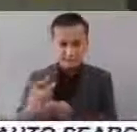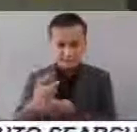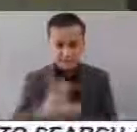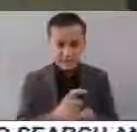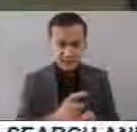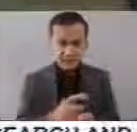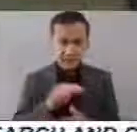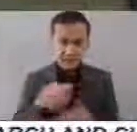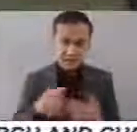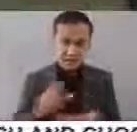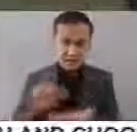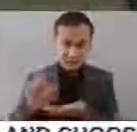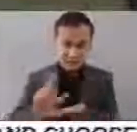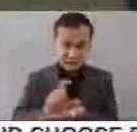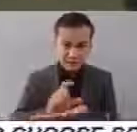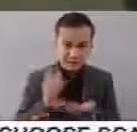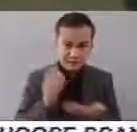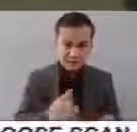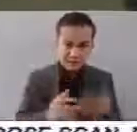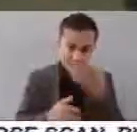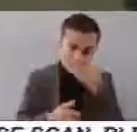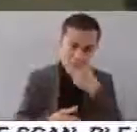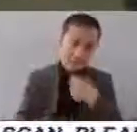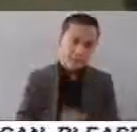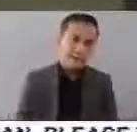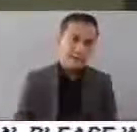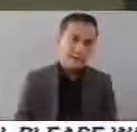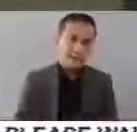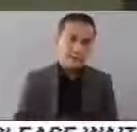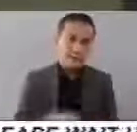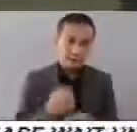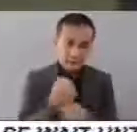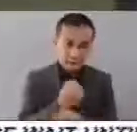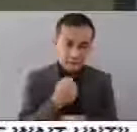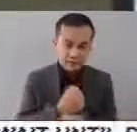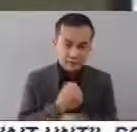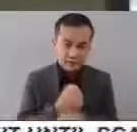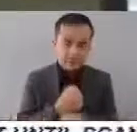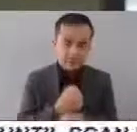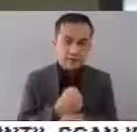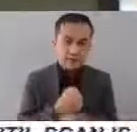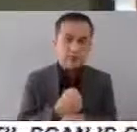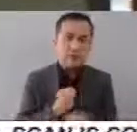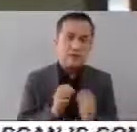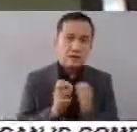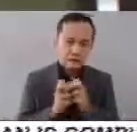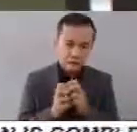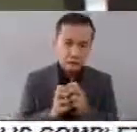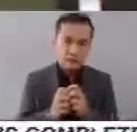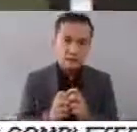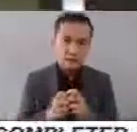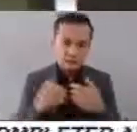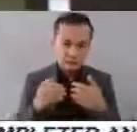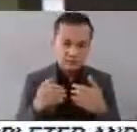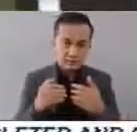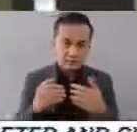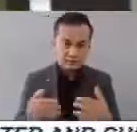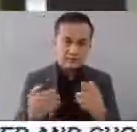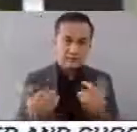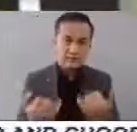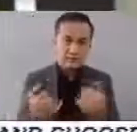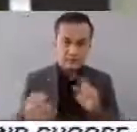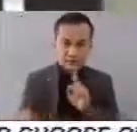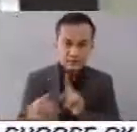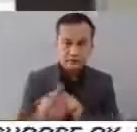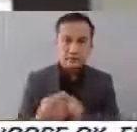Mga evacuee naman sa Laurel, Batangas na pinawid na matapos ibaba ang alert status ng Bulkang Taal. Binigyan ng tulong